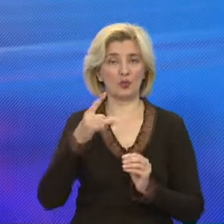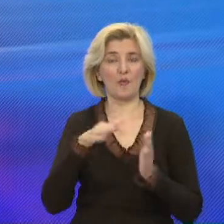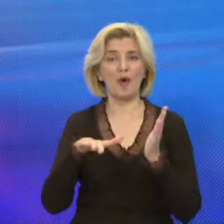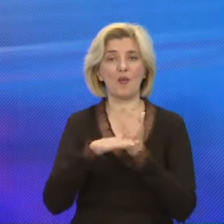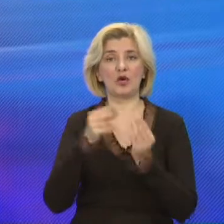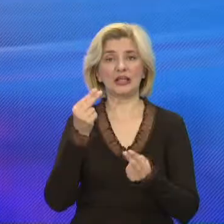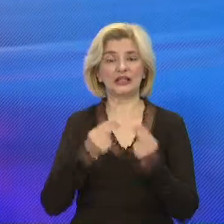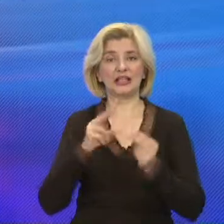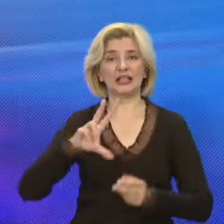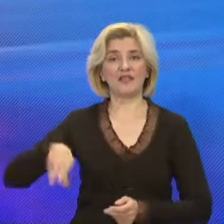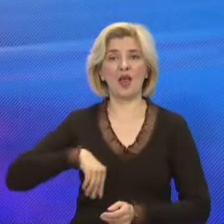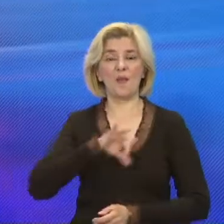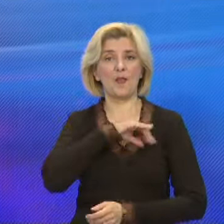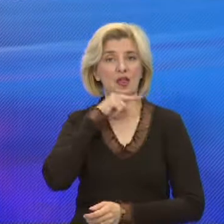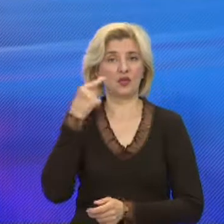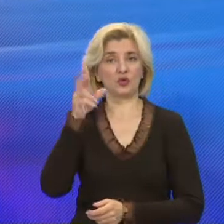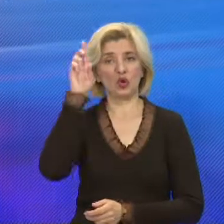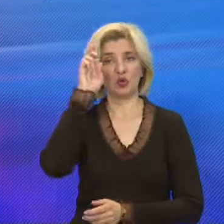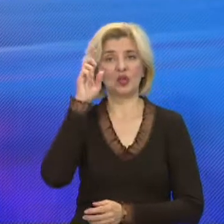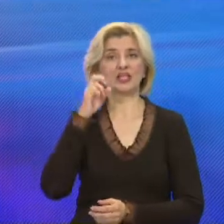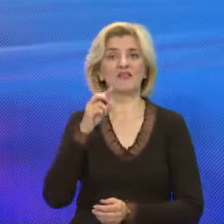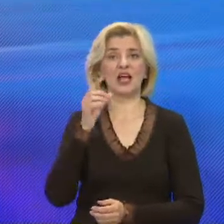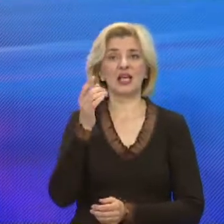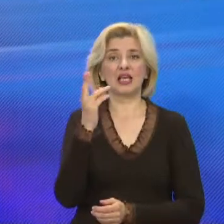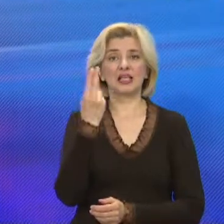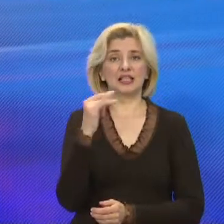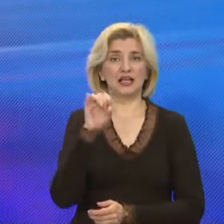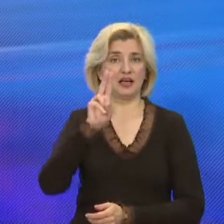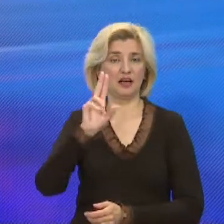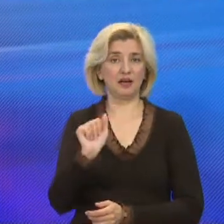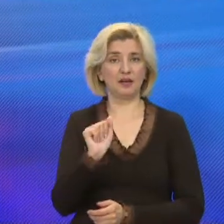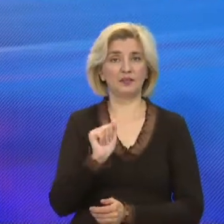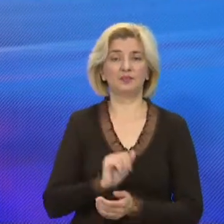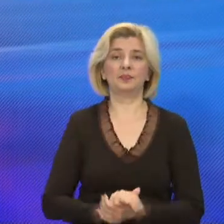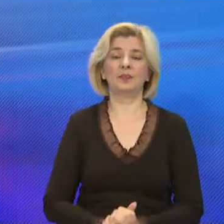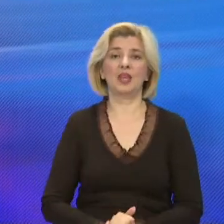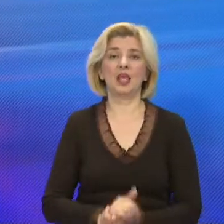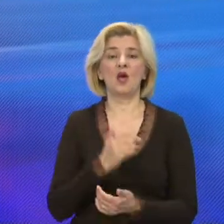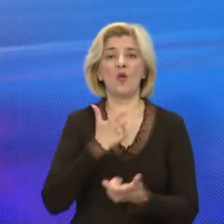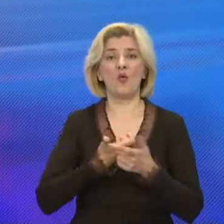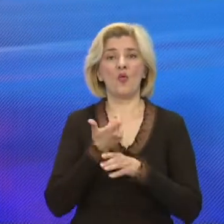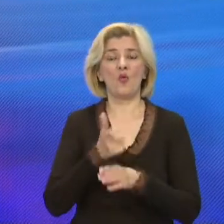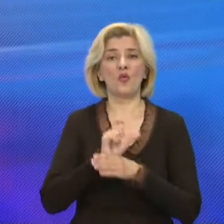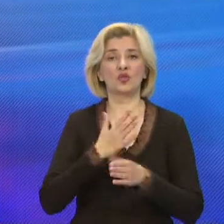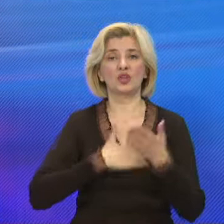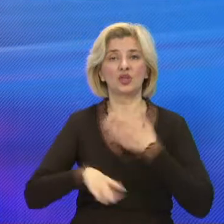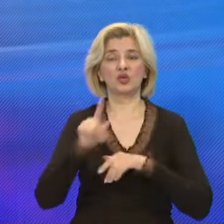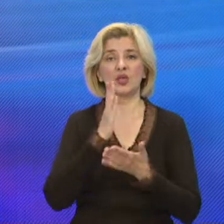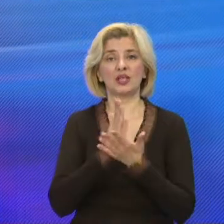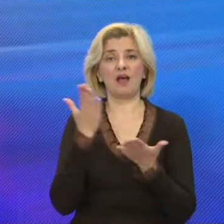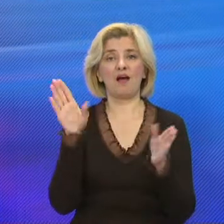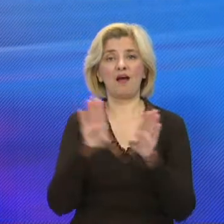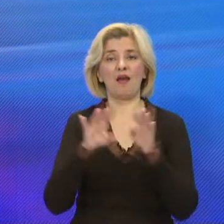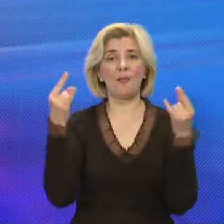директор Белорусского государственного цирка Владимир Шабан. Я очень рад, что есть такая передача, так. Есть такая игра, где все-таки